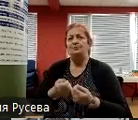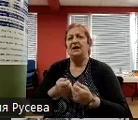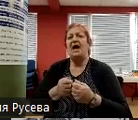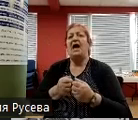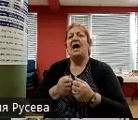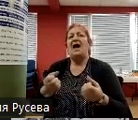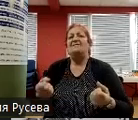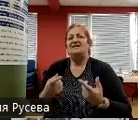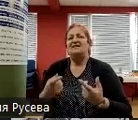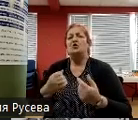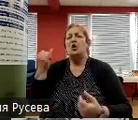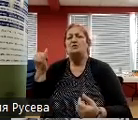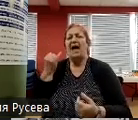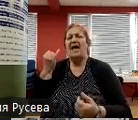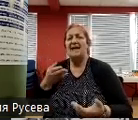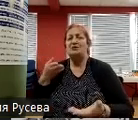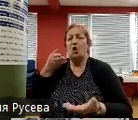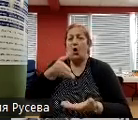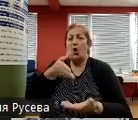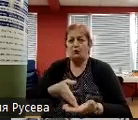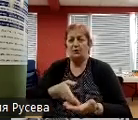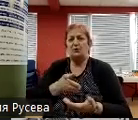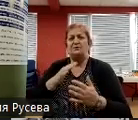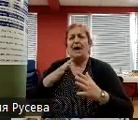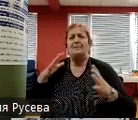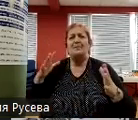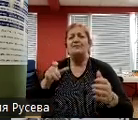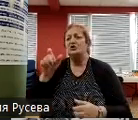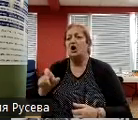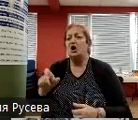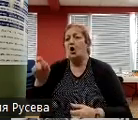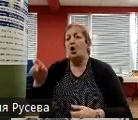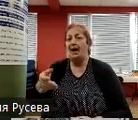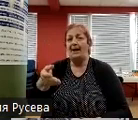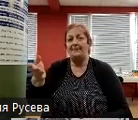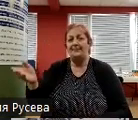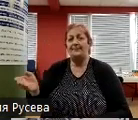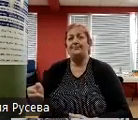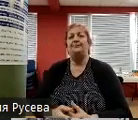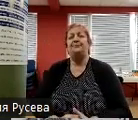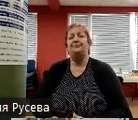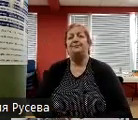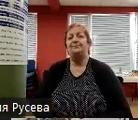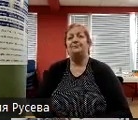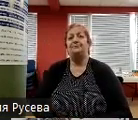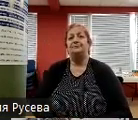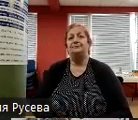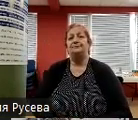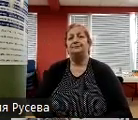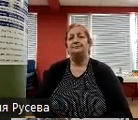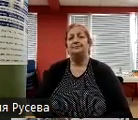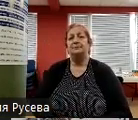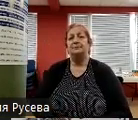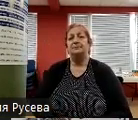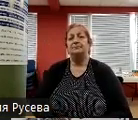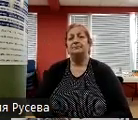възможно най-лесно, достъпно за колкото се може повече хора. Okay. One of the